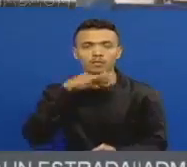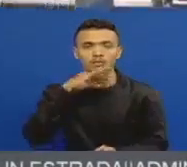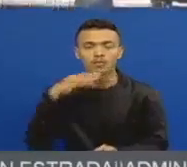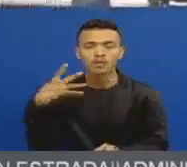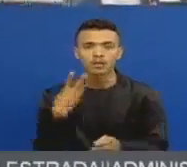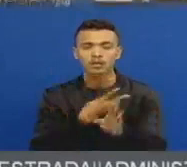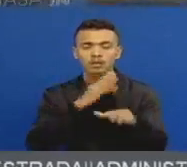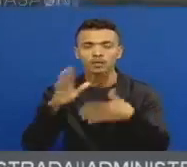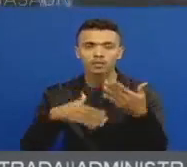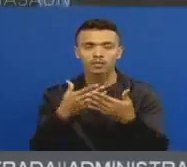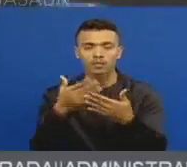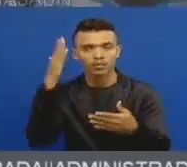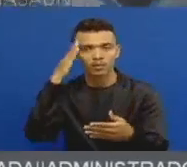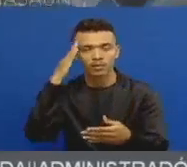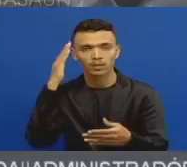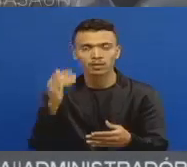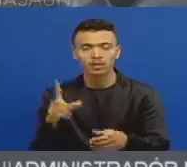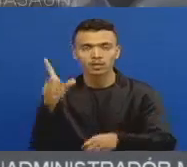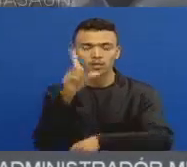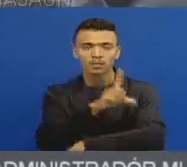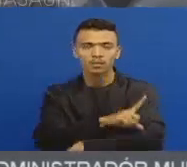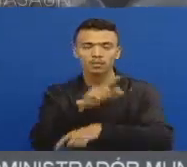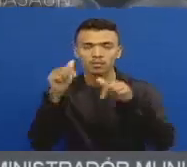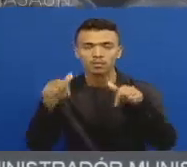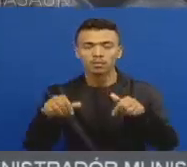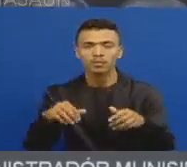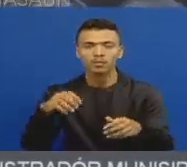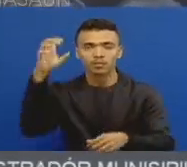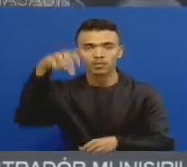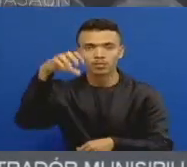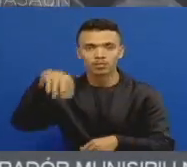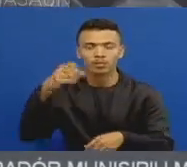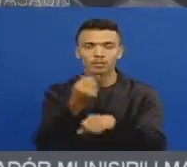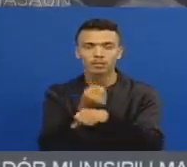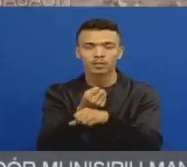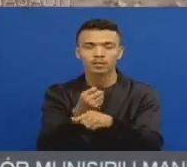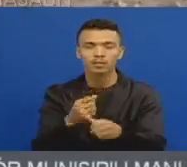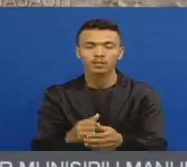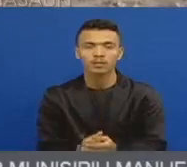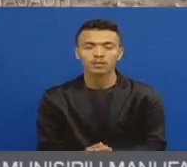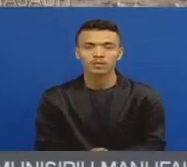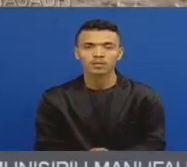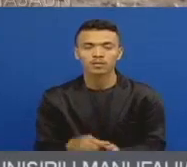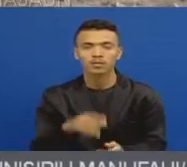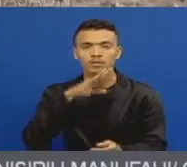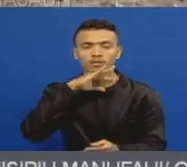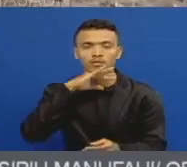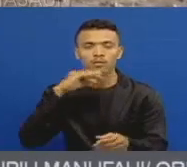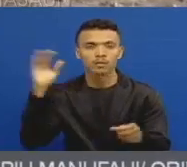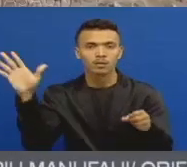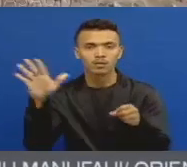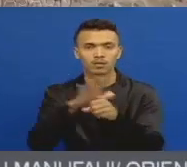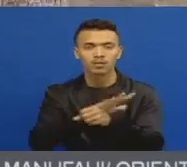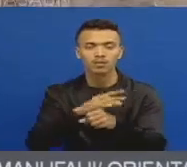kata durante lorun hir ne lara udang Udang makas tep tepes, antaun. Lisu serbema na konia tasi